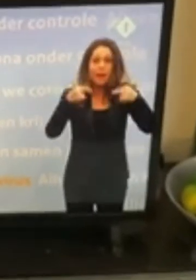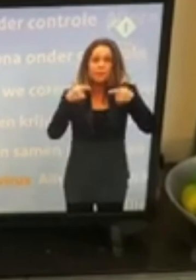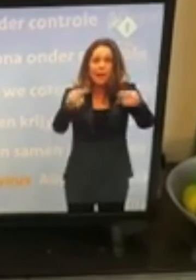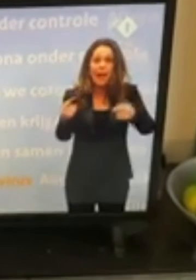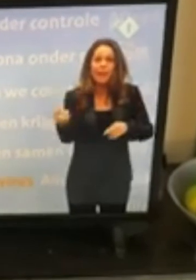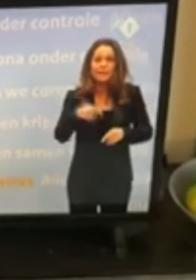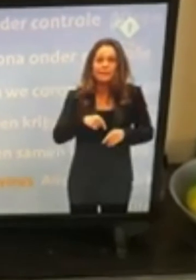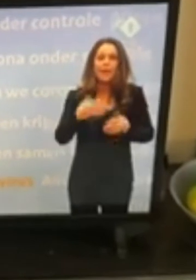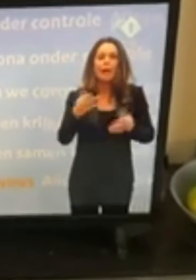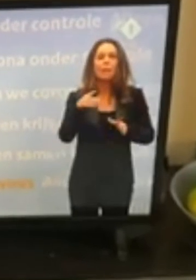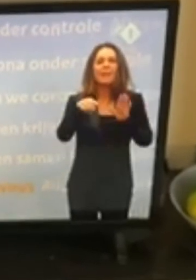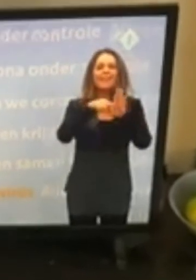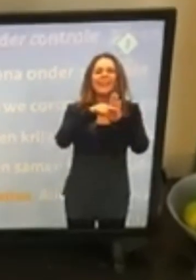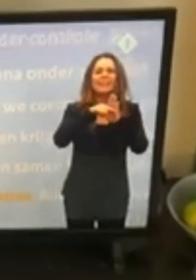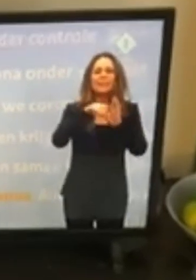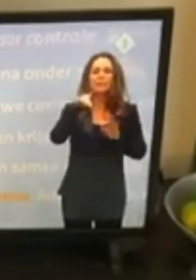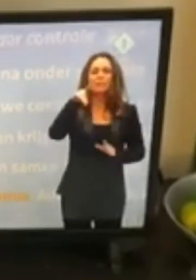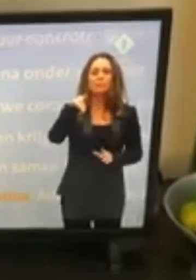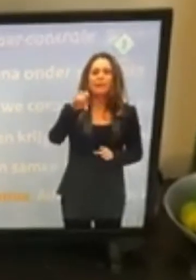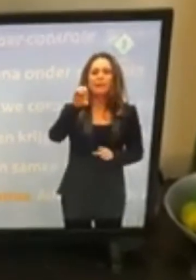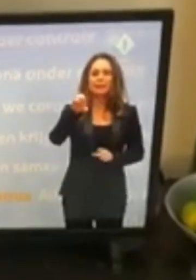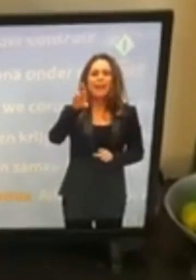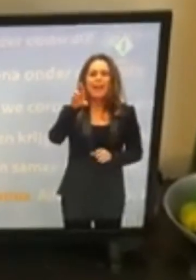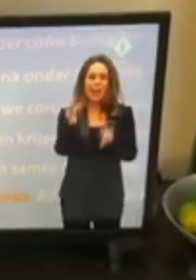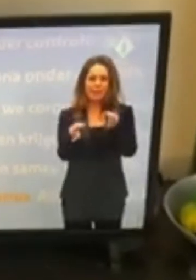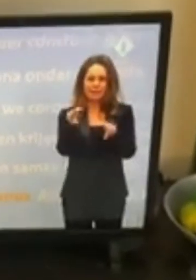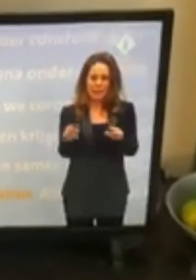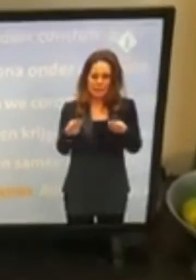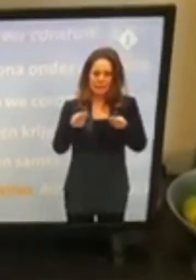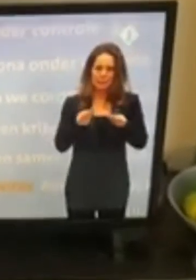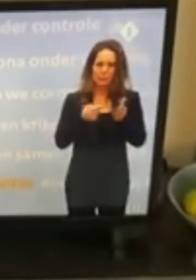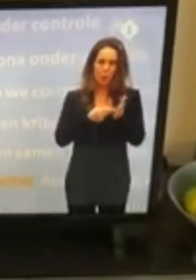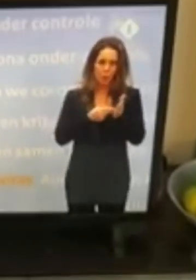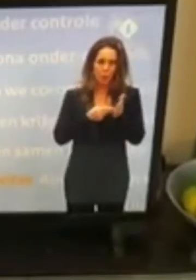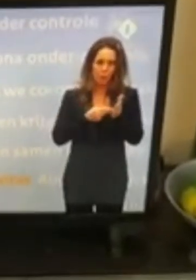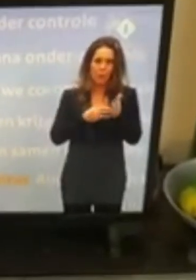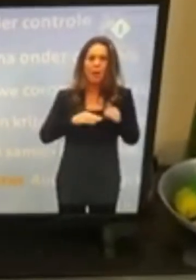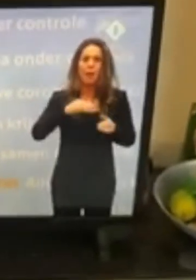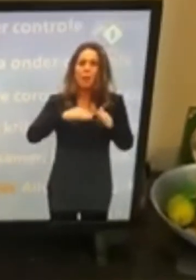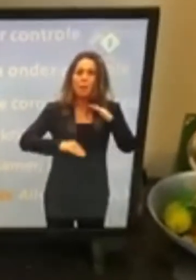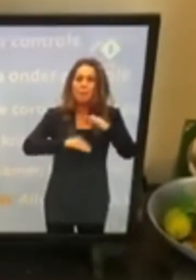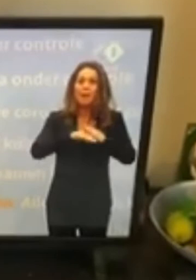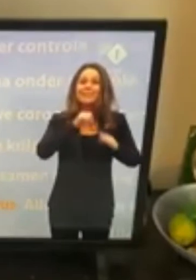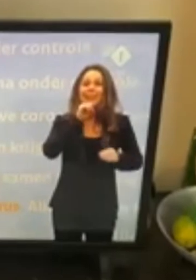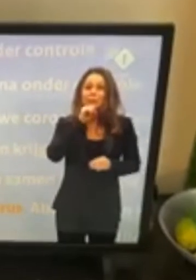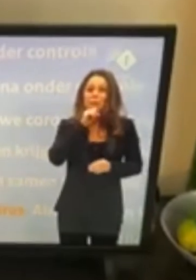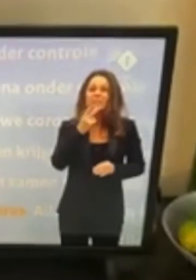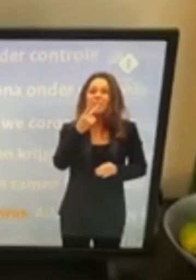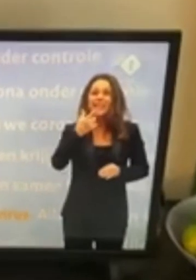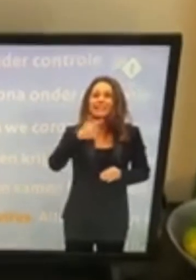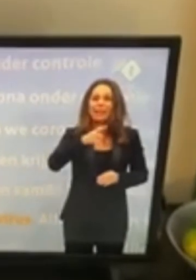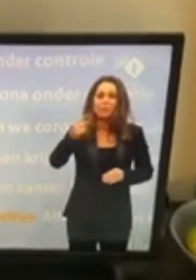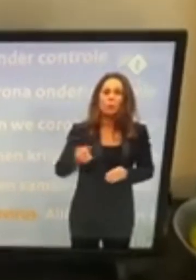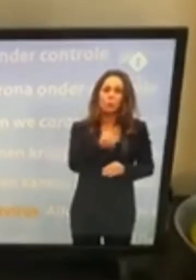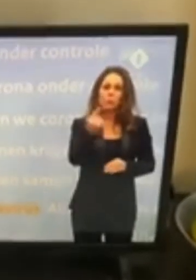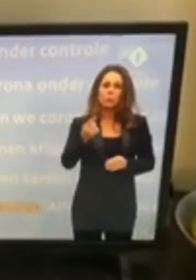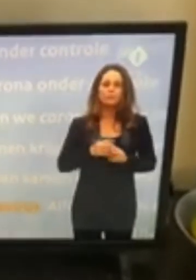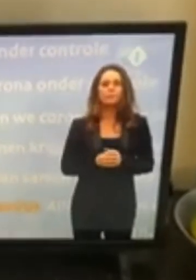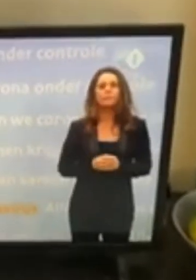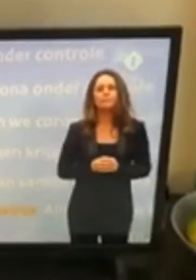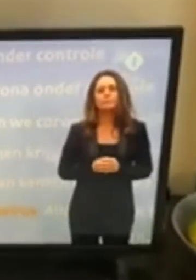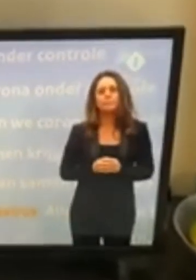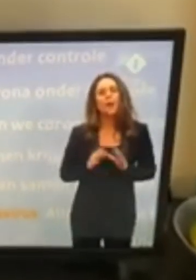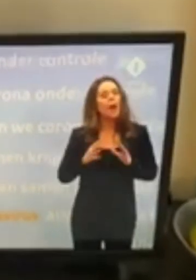zogeheten PCR-test kunnen overleggen, die maximaal 72 uur oud is. Daar komt nu bij dat we alle reizigers